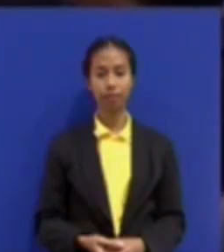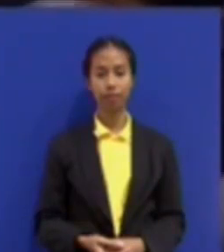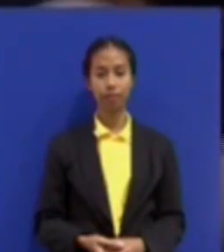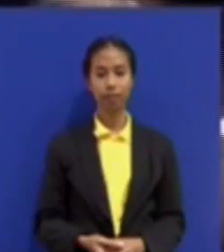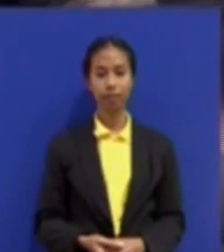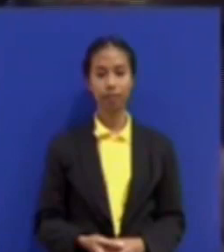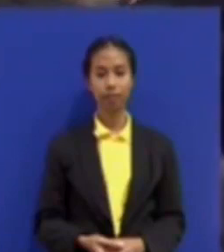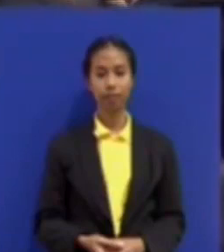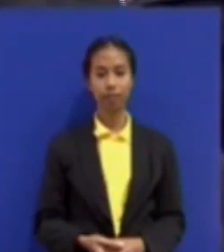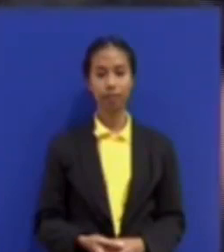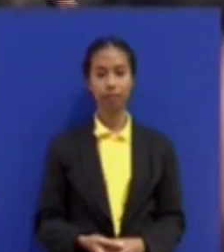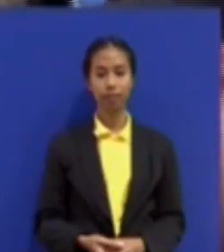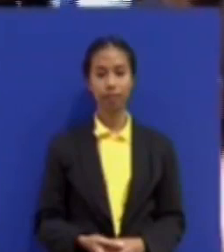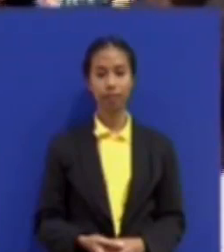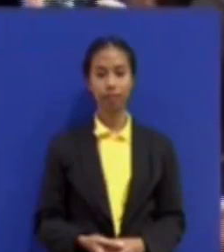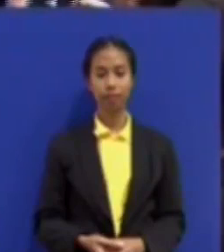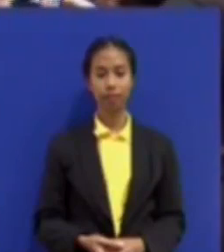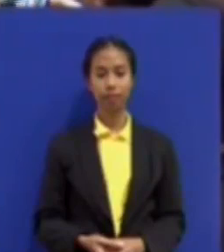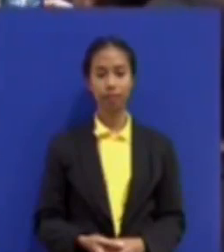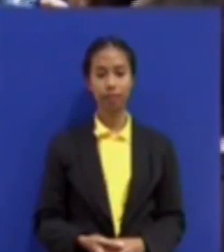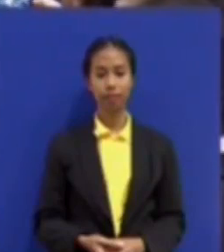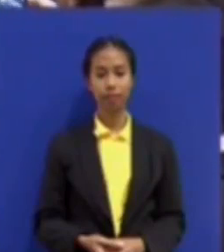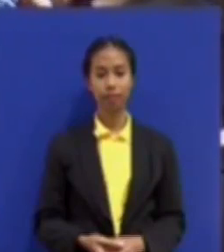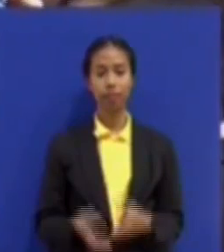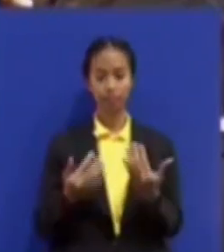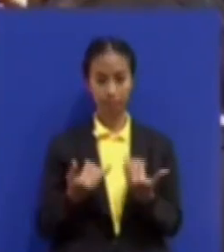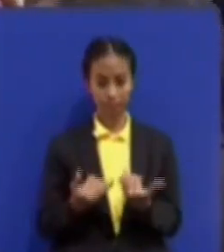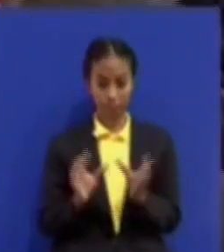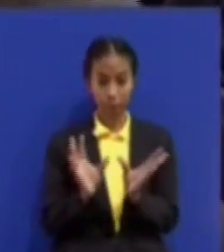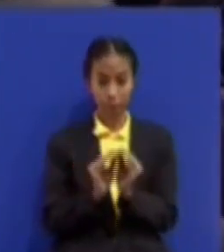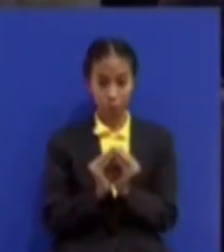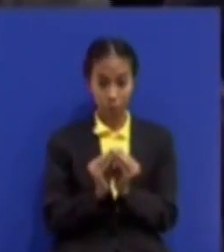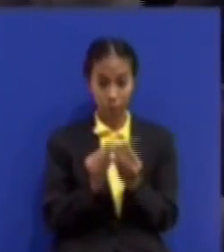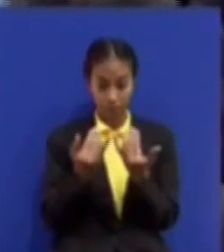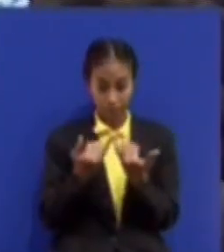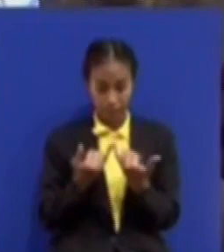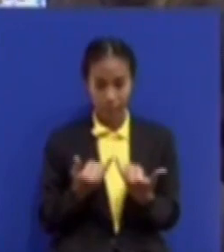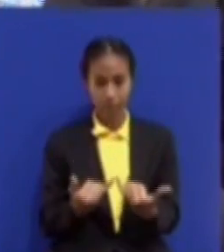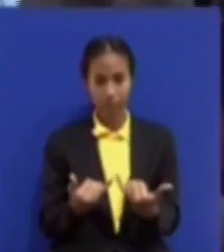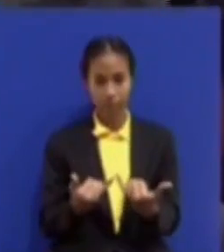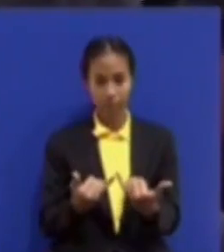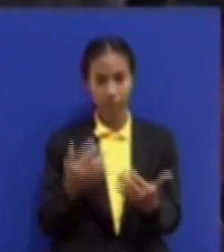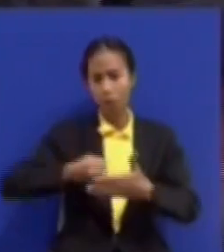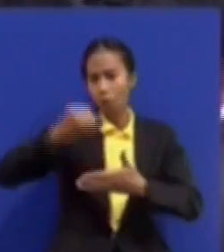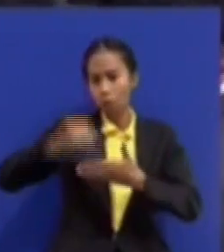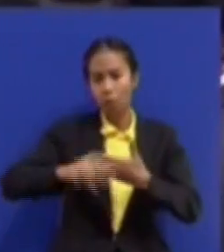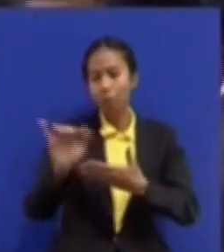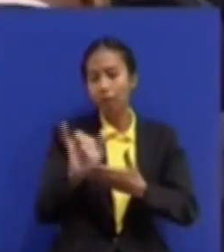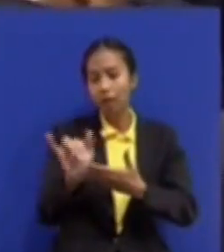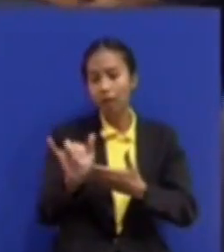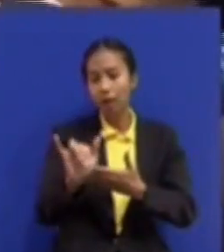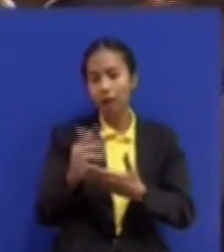38 38ค่ะ 38งั้นต้องอาศัยสวกลุ่มนั่นแหละ ค่ะโอ้โหแต่ว่าเมื่อสักครู่มีช่องนึ